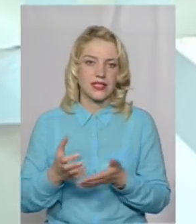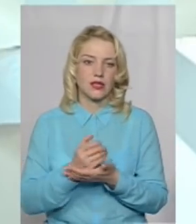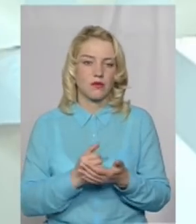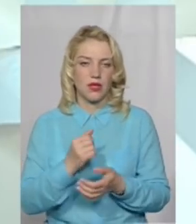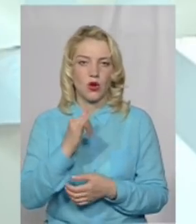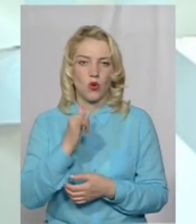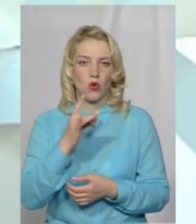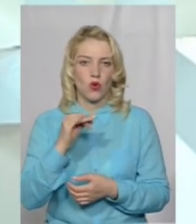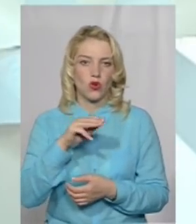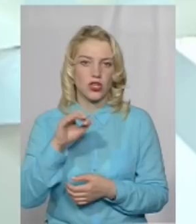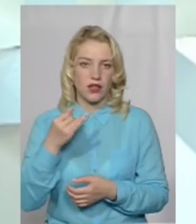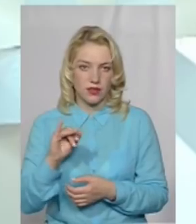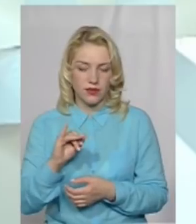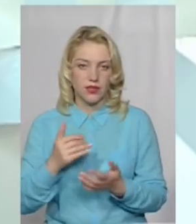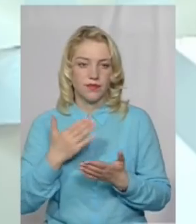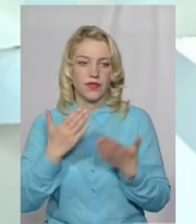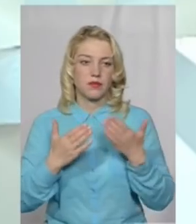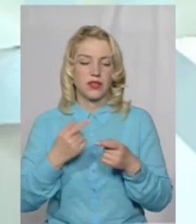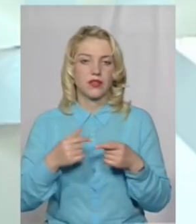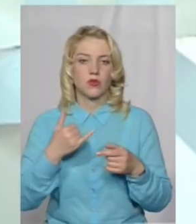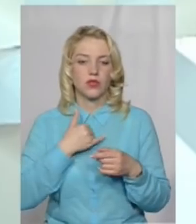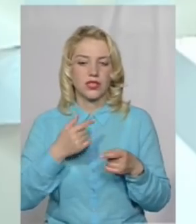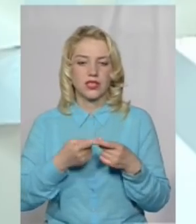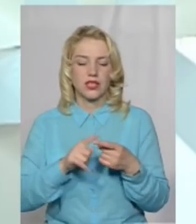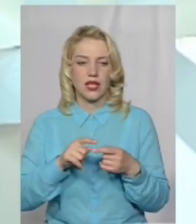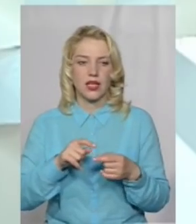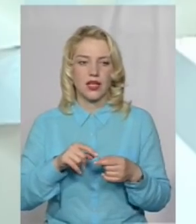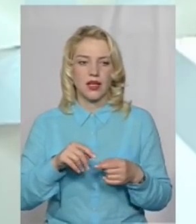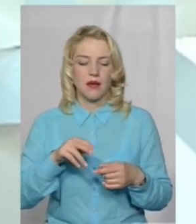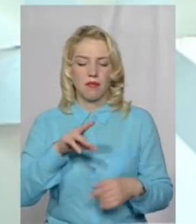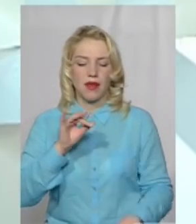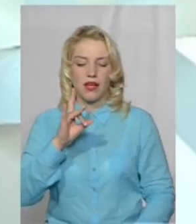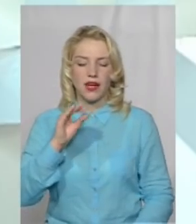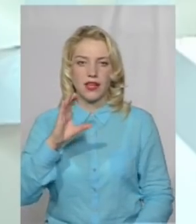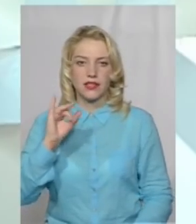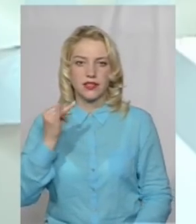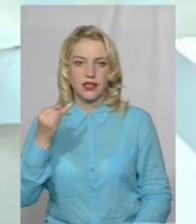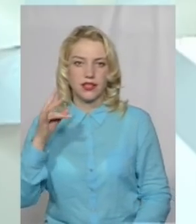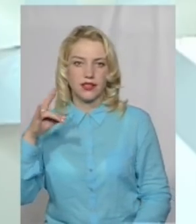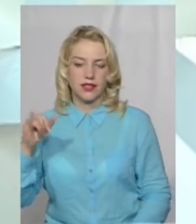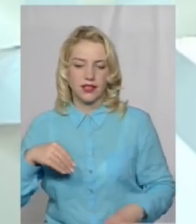що коли такі насадження в нас називаються перестійними, так? Їх, як правило, це